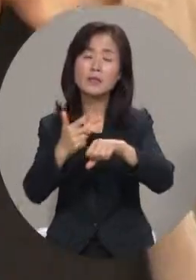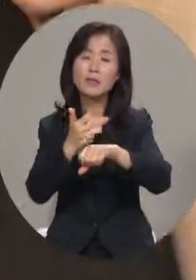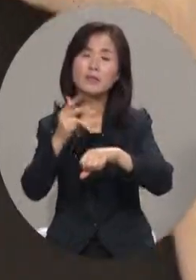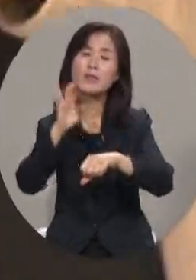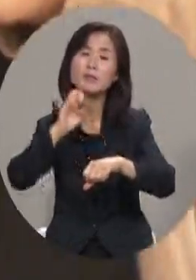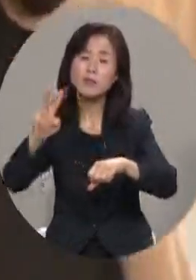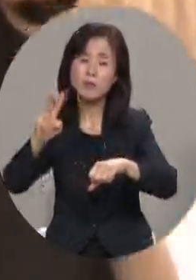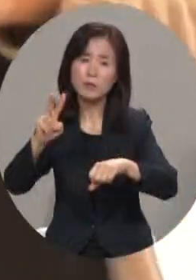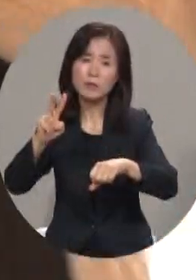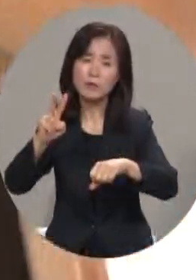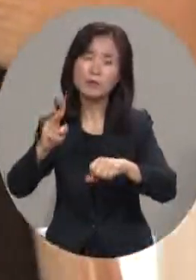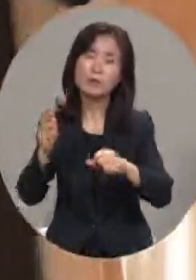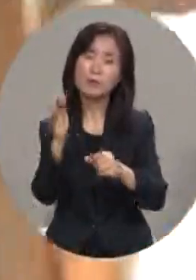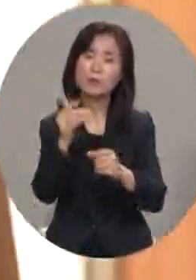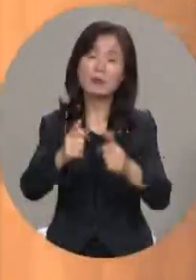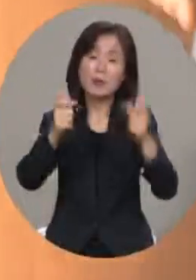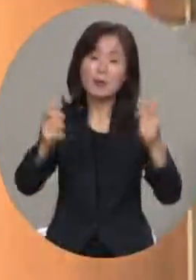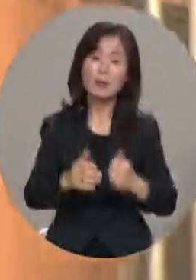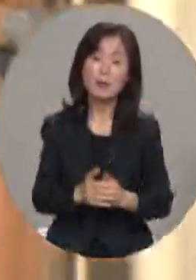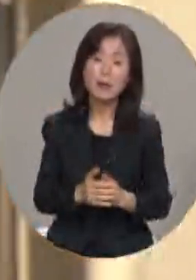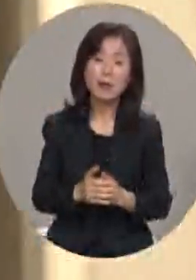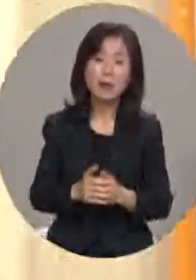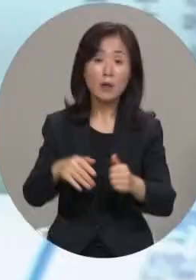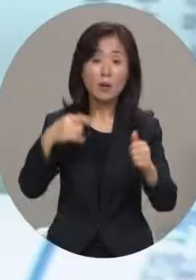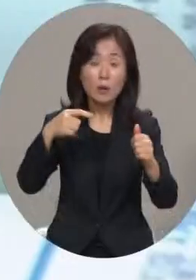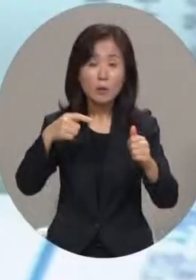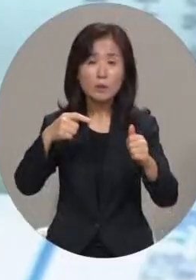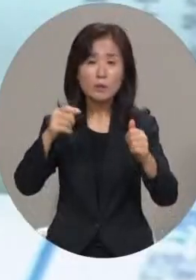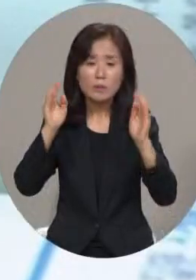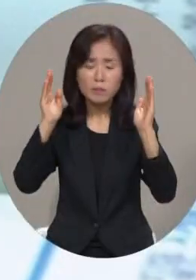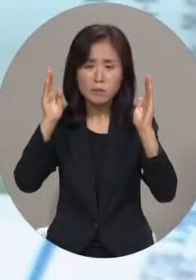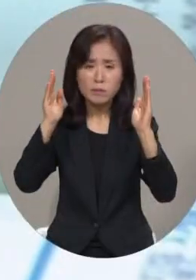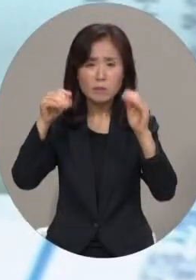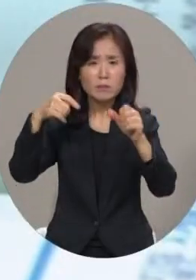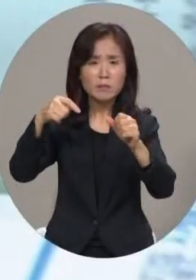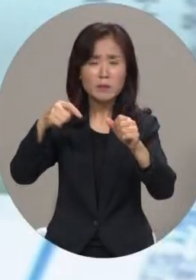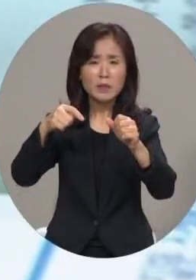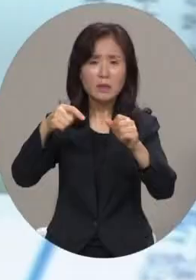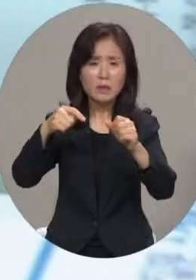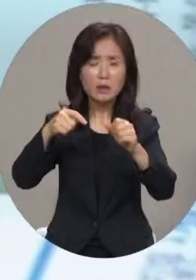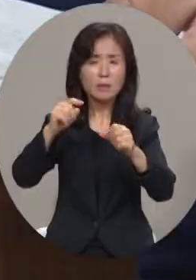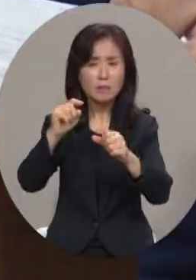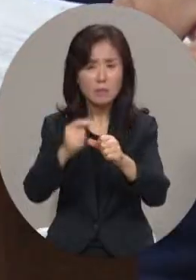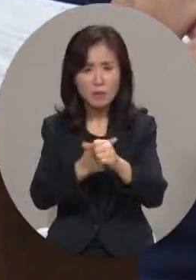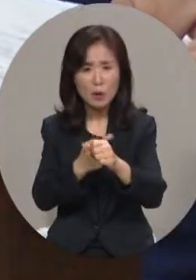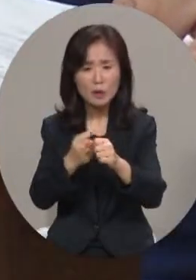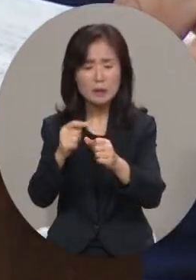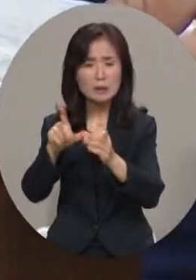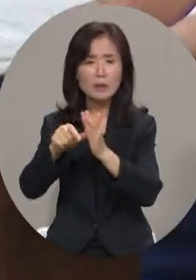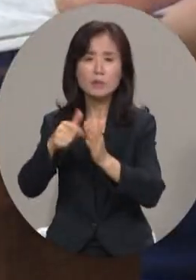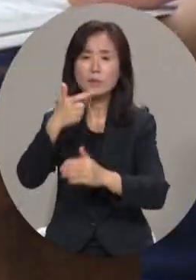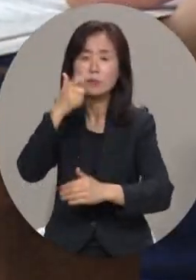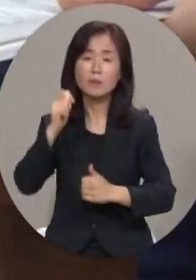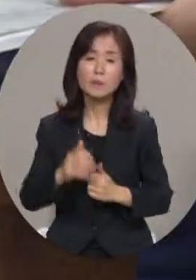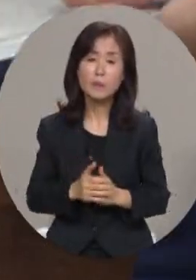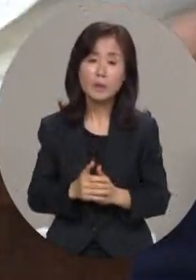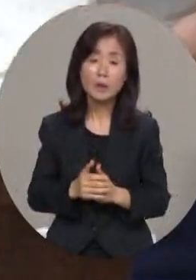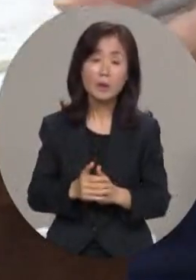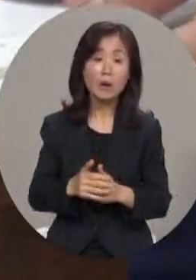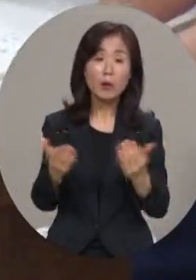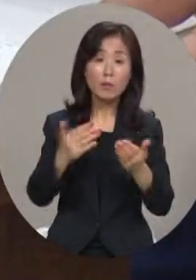5.7시작 시간이 그만큼 줄어들 수밖에 없습니다 다양한 업무 경관 방안이 나왔지만 교사들의